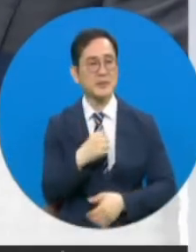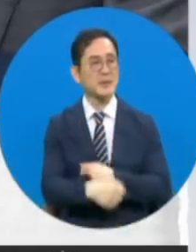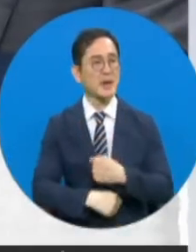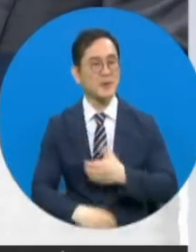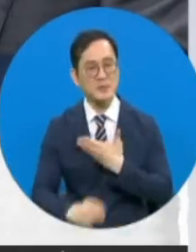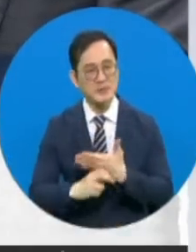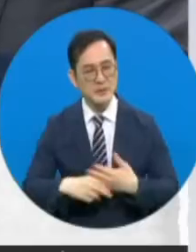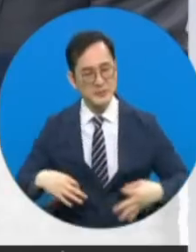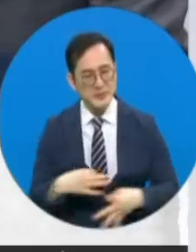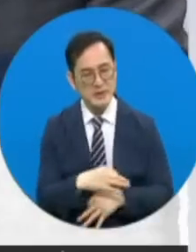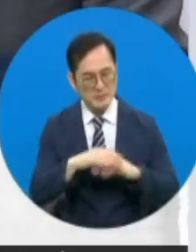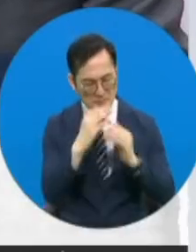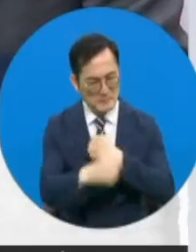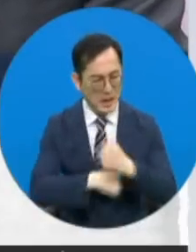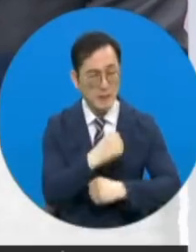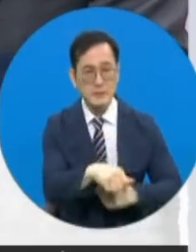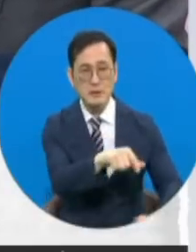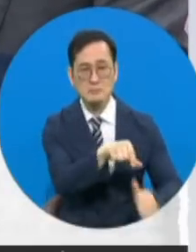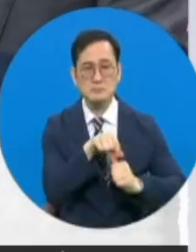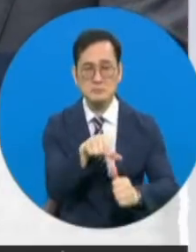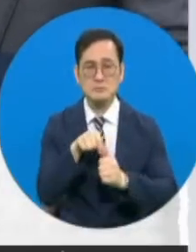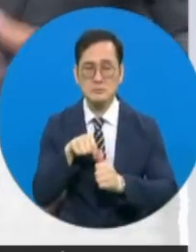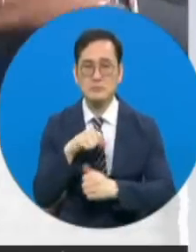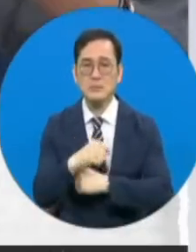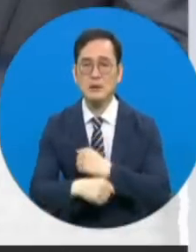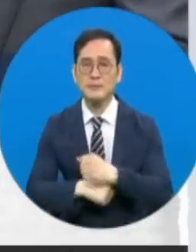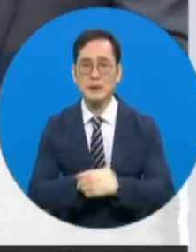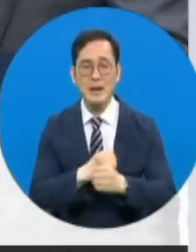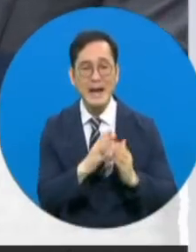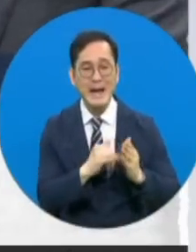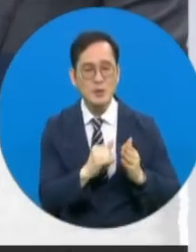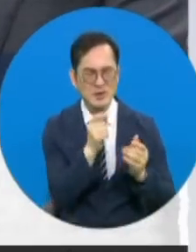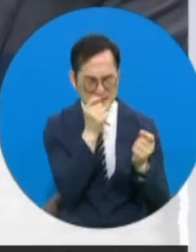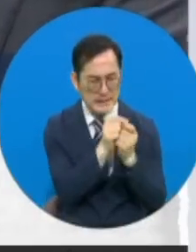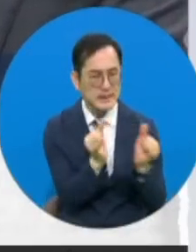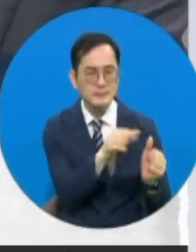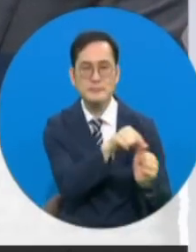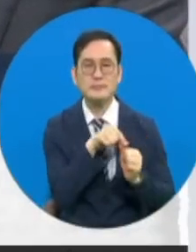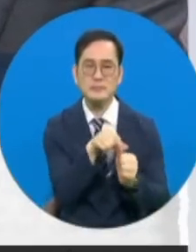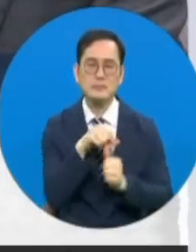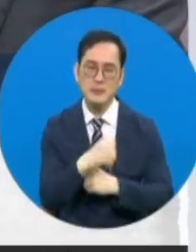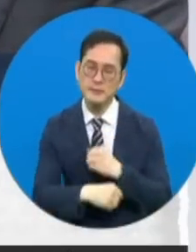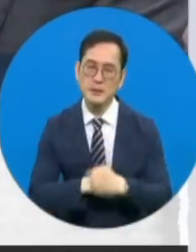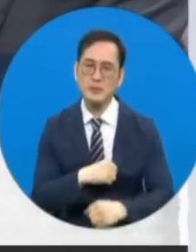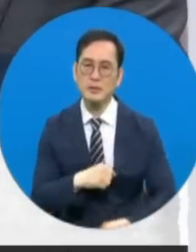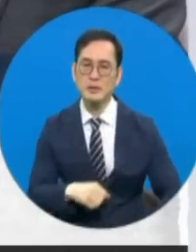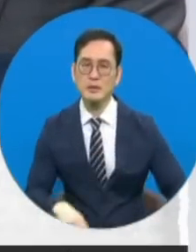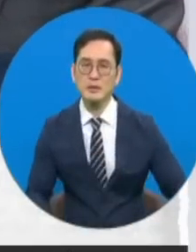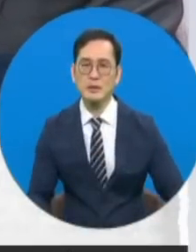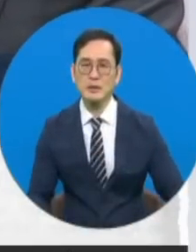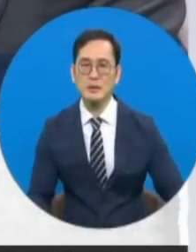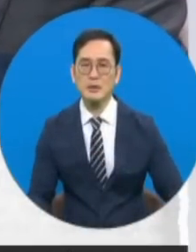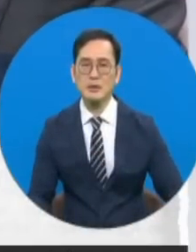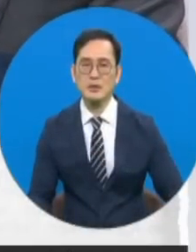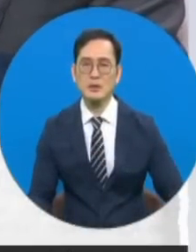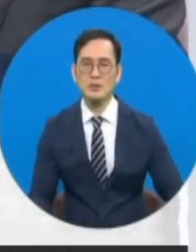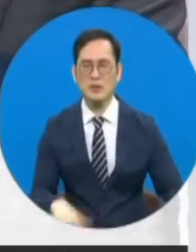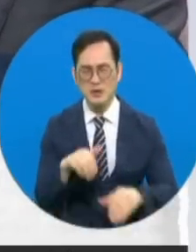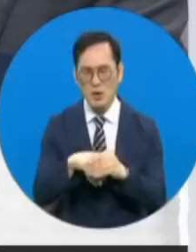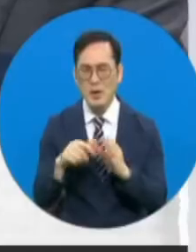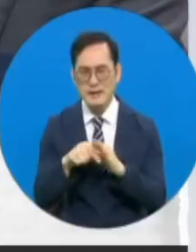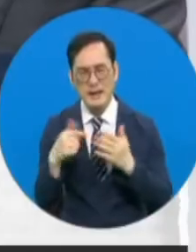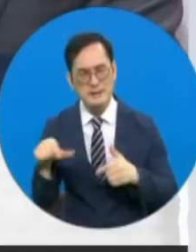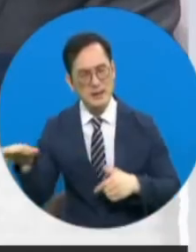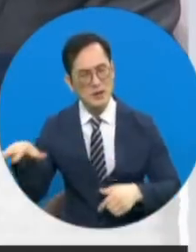관련된 질의를 할 수 있을 것 같습니까 사실 저희들이 선거할 때마다 선관위에 대한 불만이 되게 많거든요 그래서